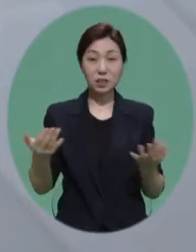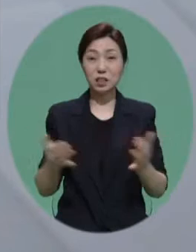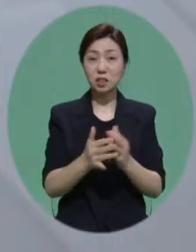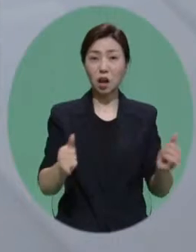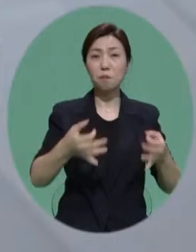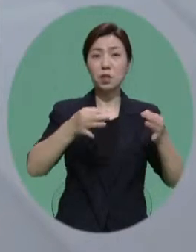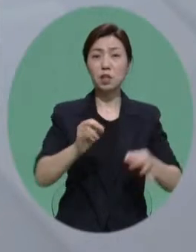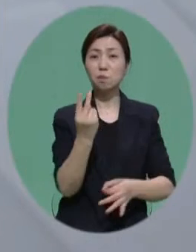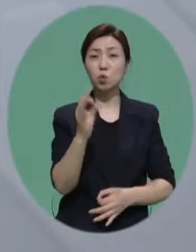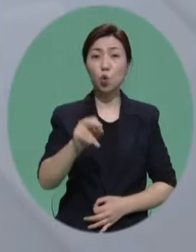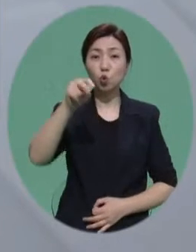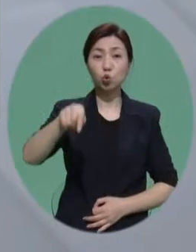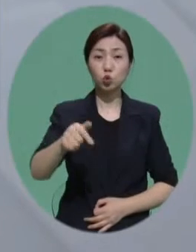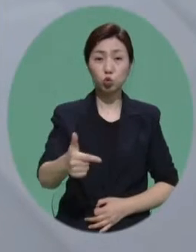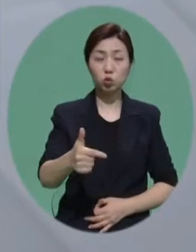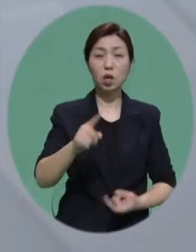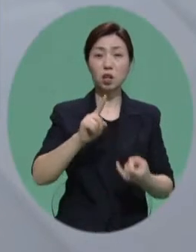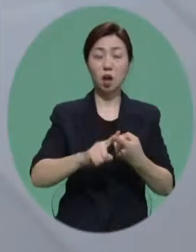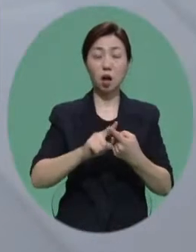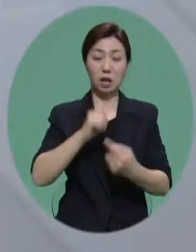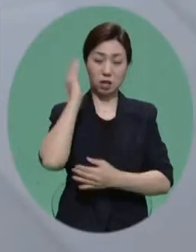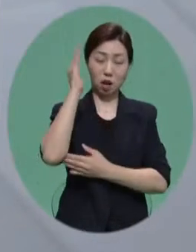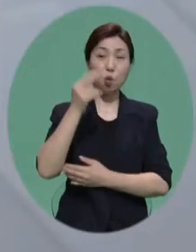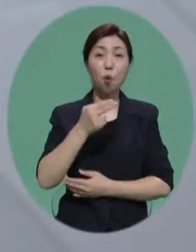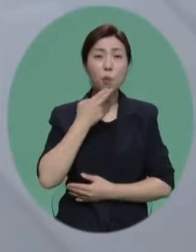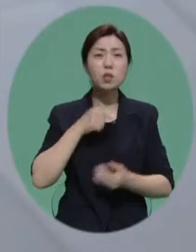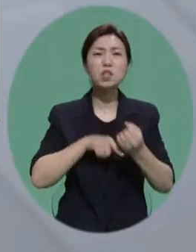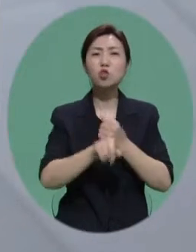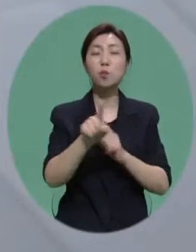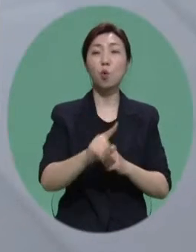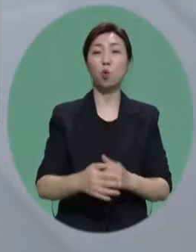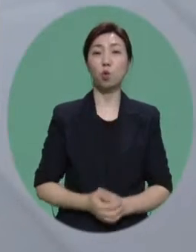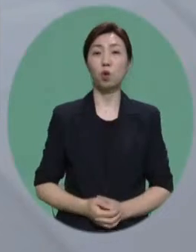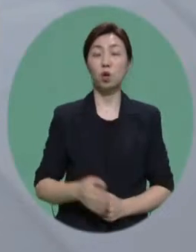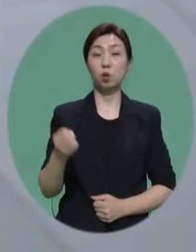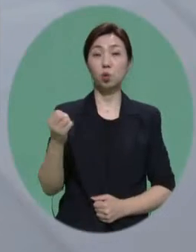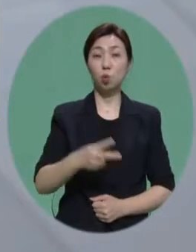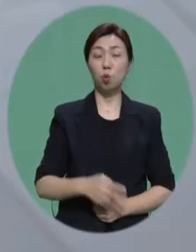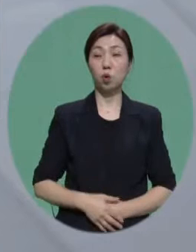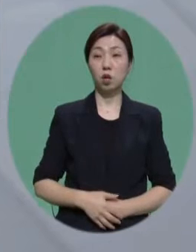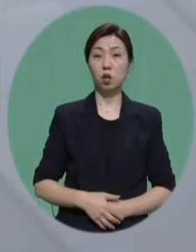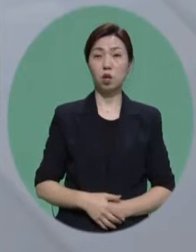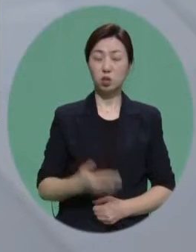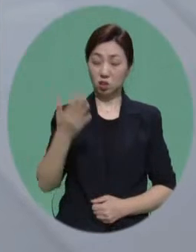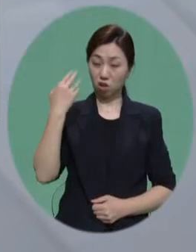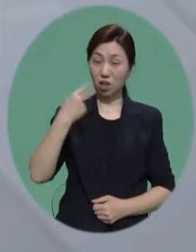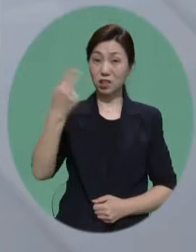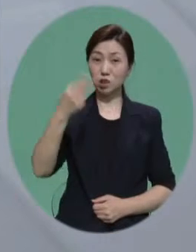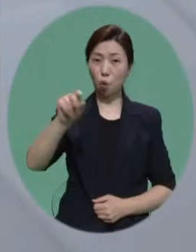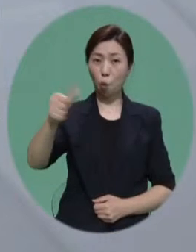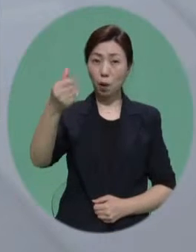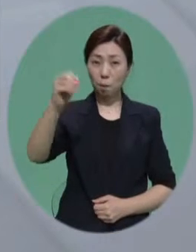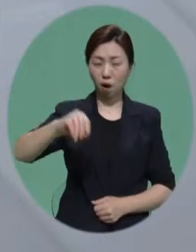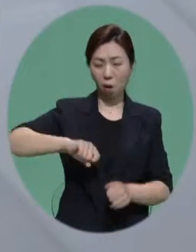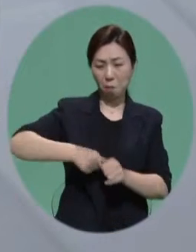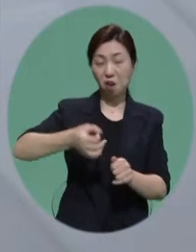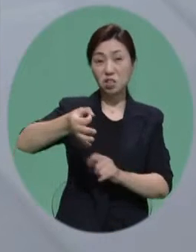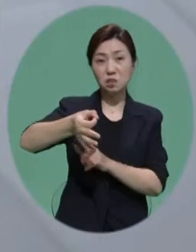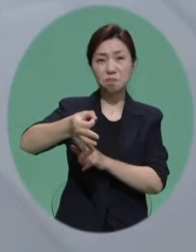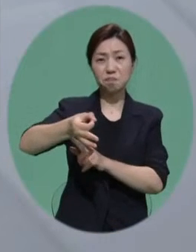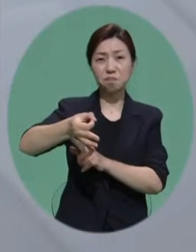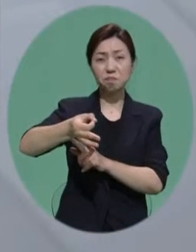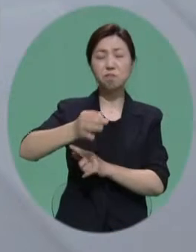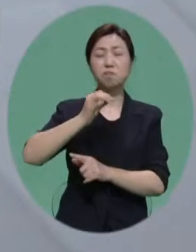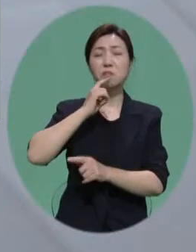않고 2500만 팜 겨 2천 500만원 벌금 되는 걸로 어 판결을 낸 재판 결과에 대해서